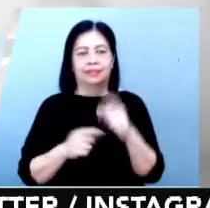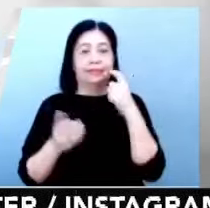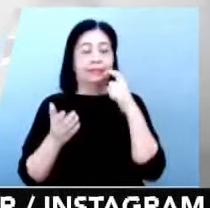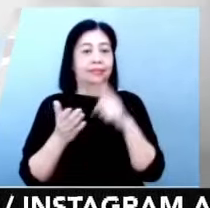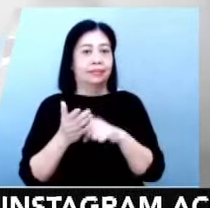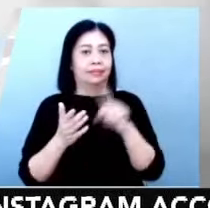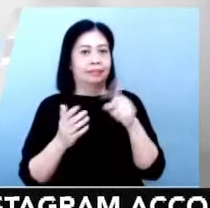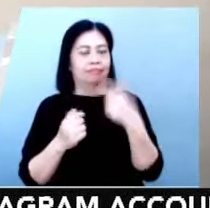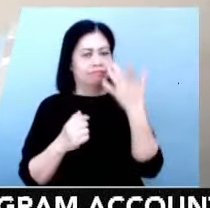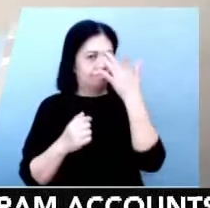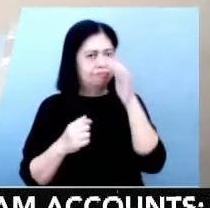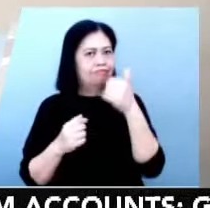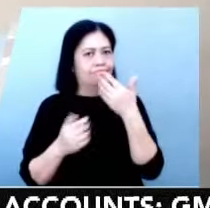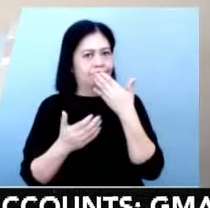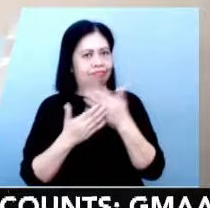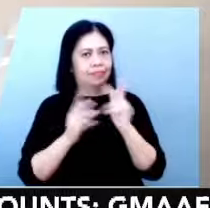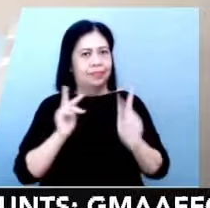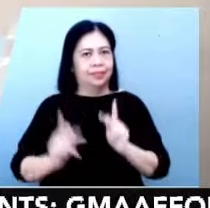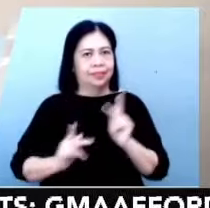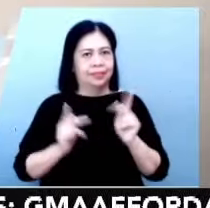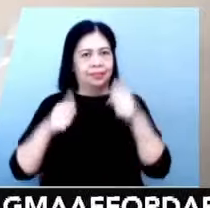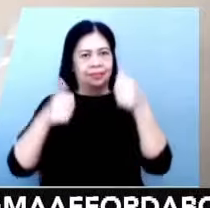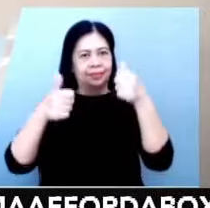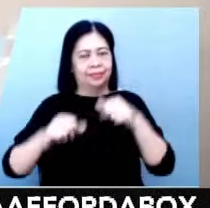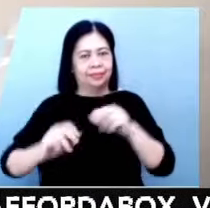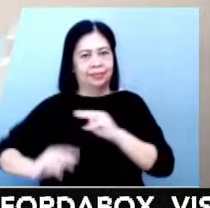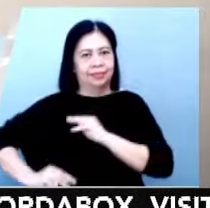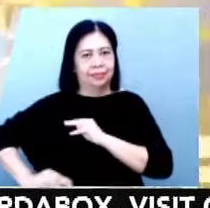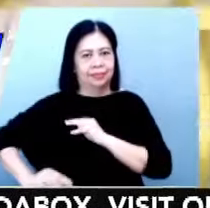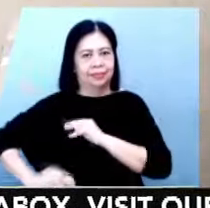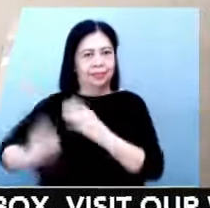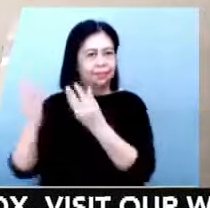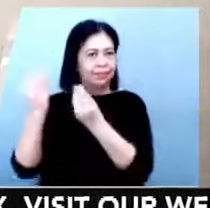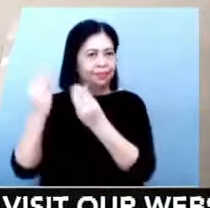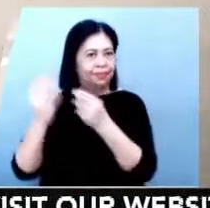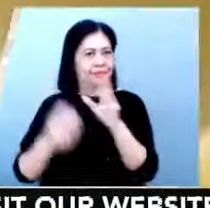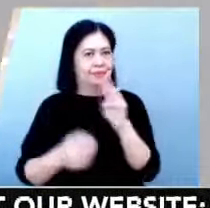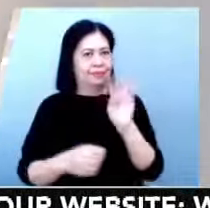excellent performance. Nag-post ng military update si RM sa IG.